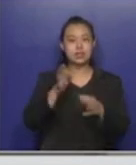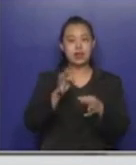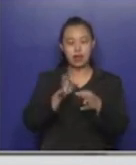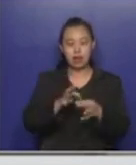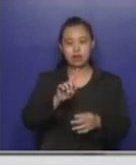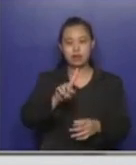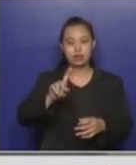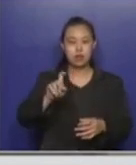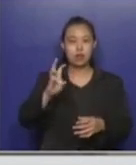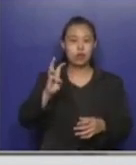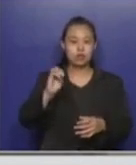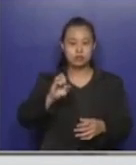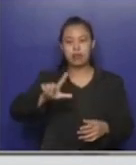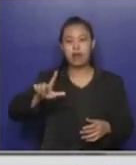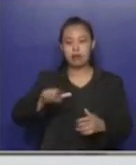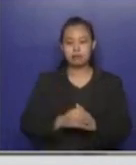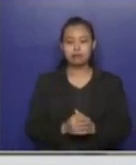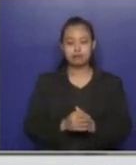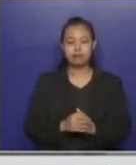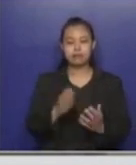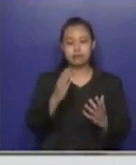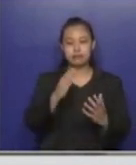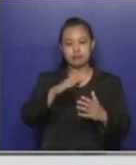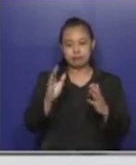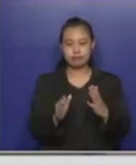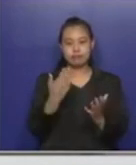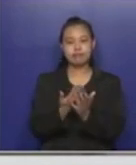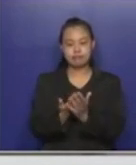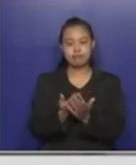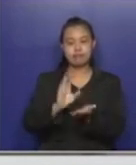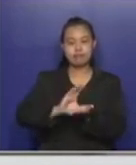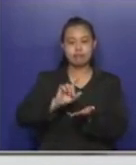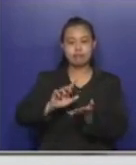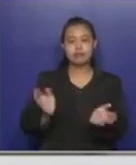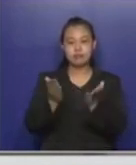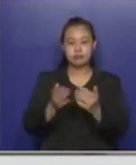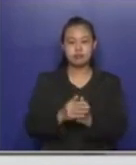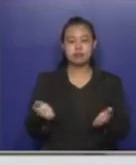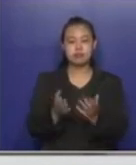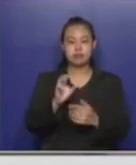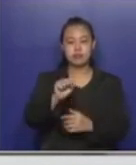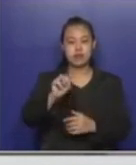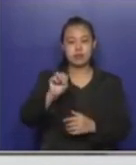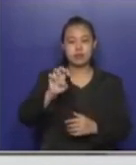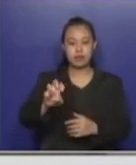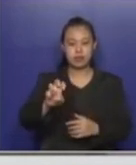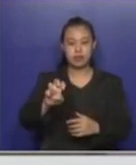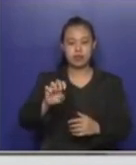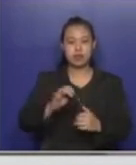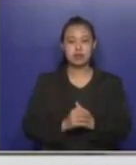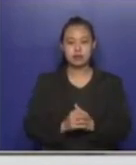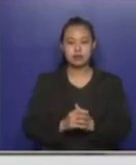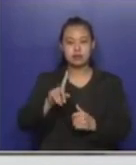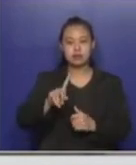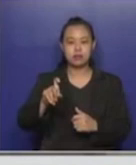ทเป็นการชดเชยดอกเบี้ยทั้งหมดส่วนที่4อยู่ในกองทุนส่งเสริม SME 933ล้านบาทเป็นการนำมาปล่อย